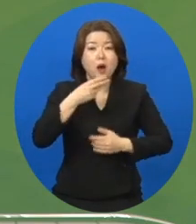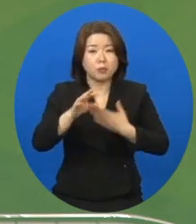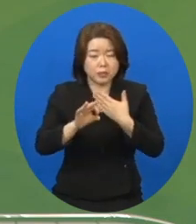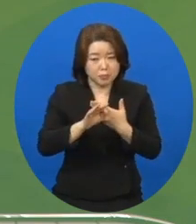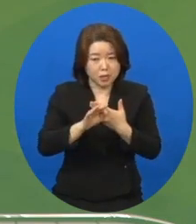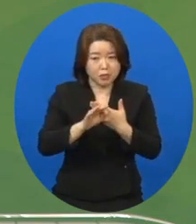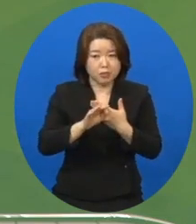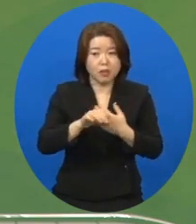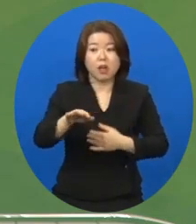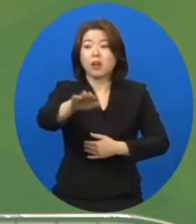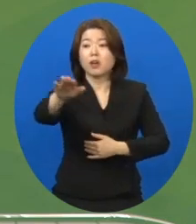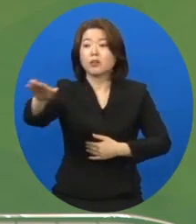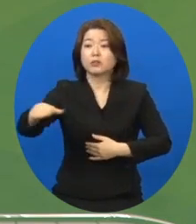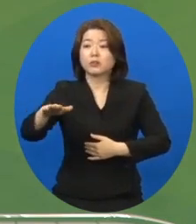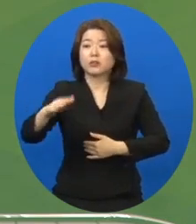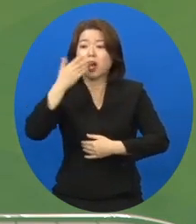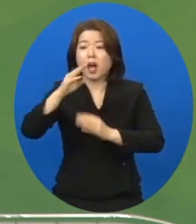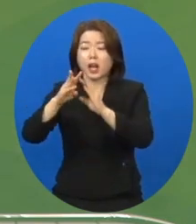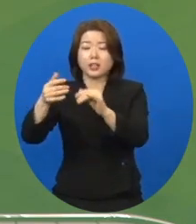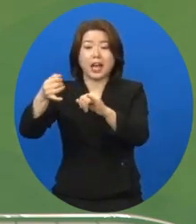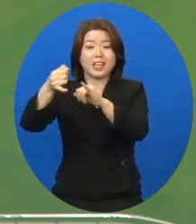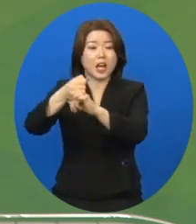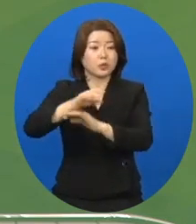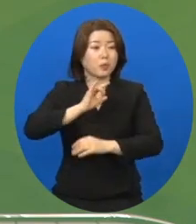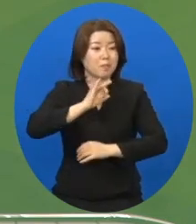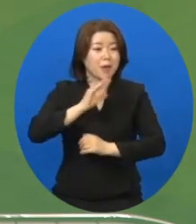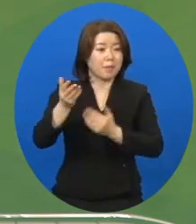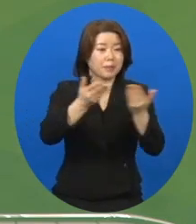약속만 받았지 누리지 못한다는 거죠.